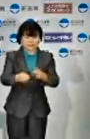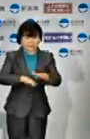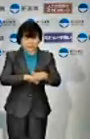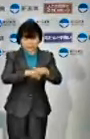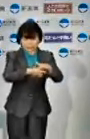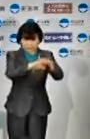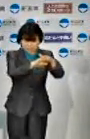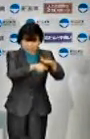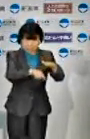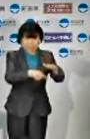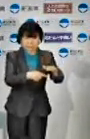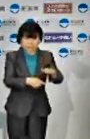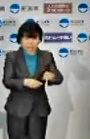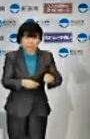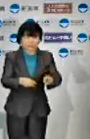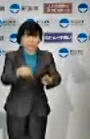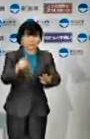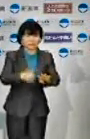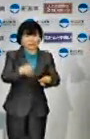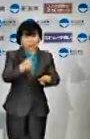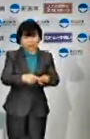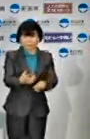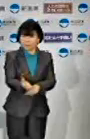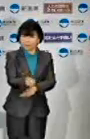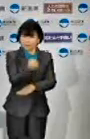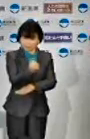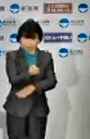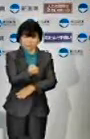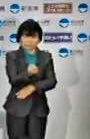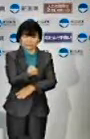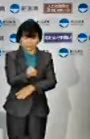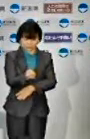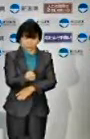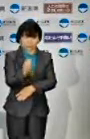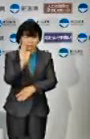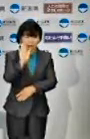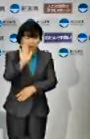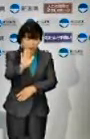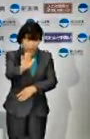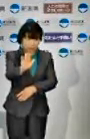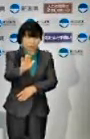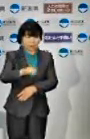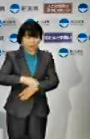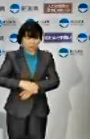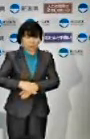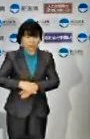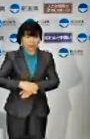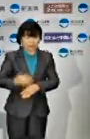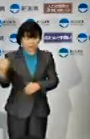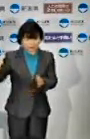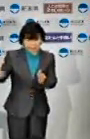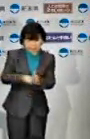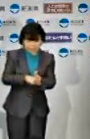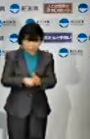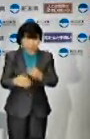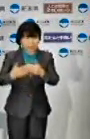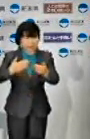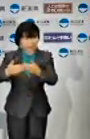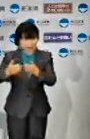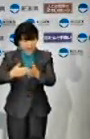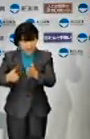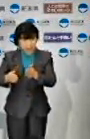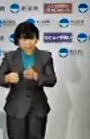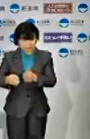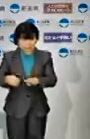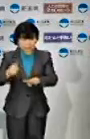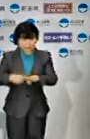ね、お持ちだというところで、まあ、今後そうしたこれまでの知見なり経験なりノウハ